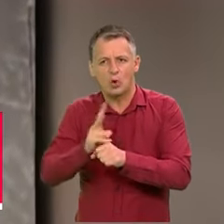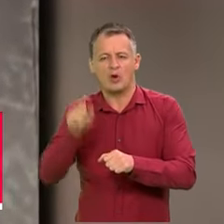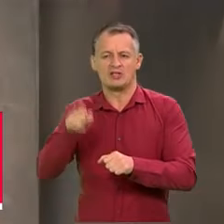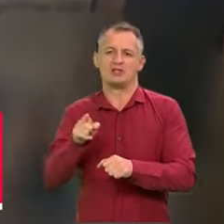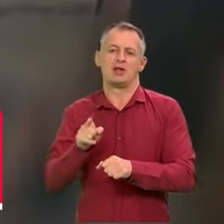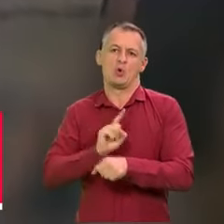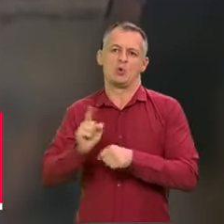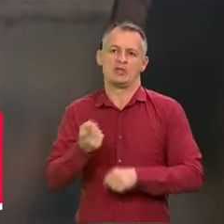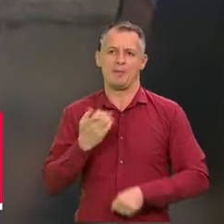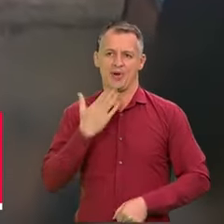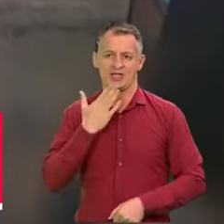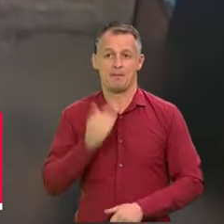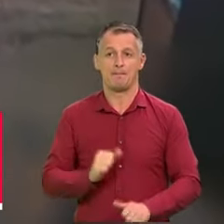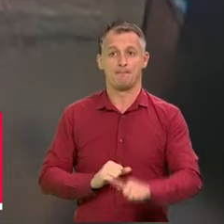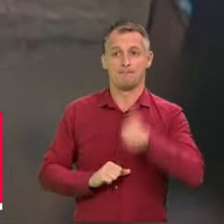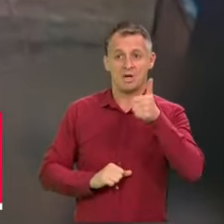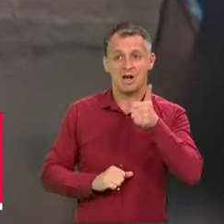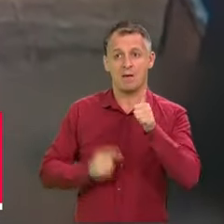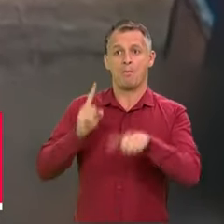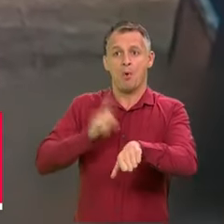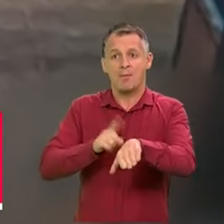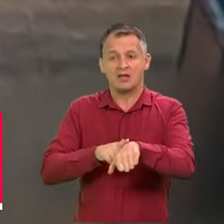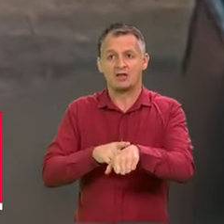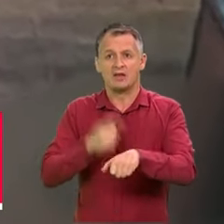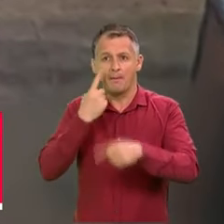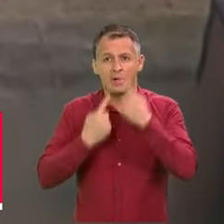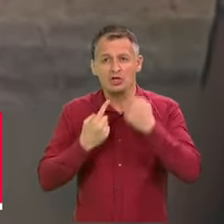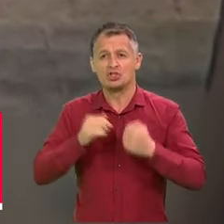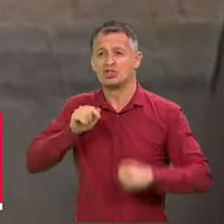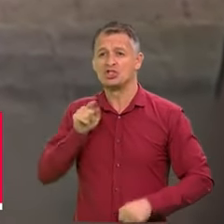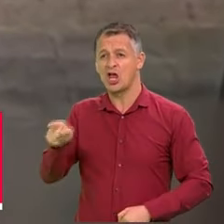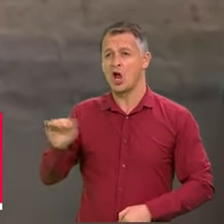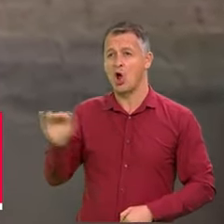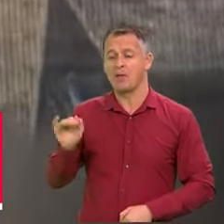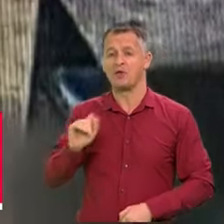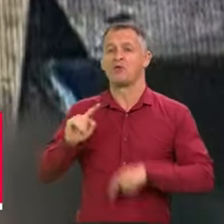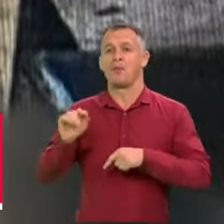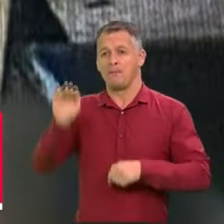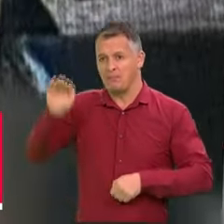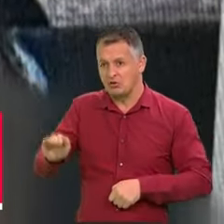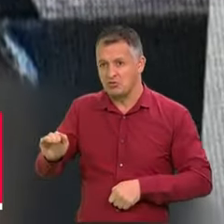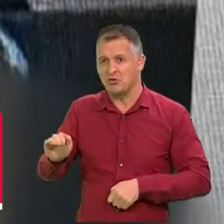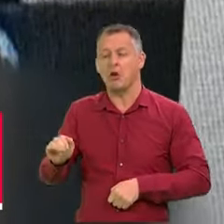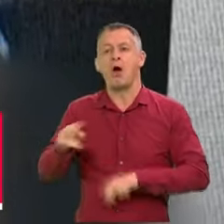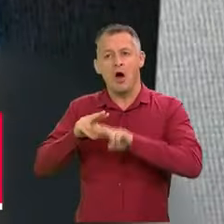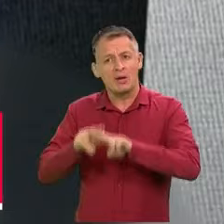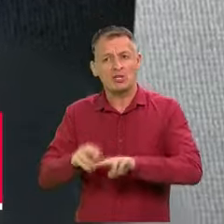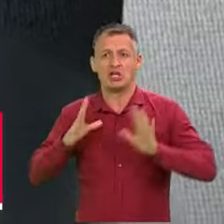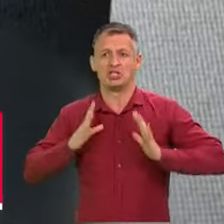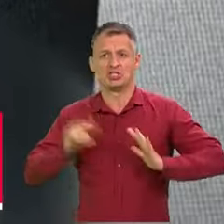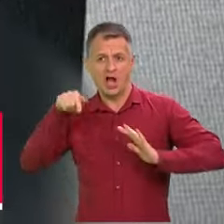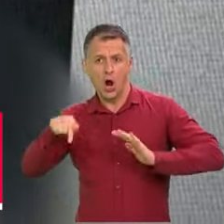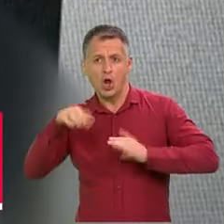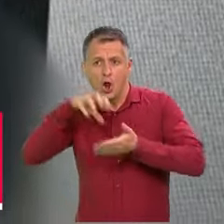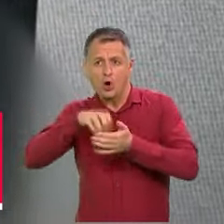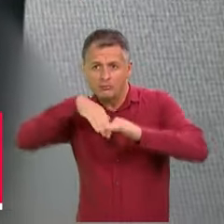după momentele, primele momente de plâns și așa mai departe, și copiii mi s-au liniștit, au stat liniștiți în acel buncăre și